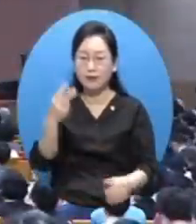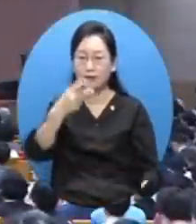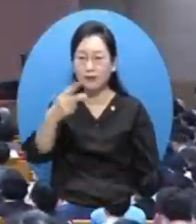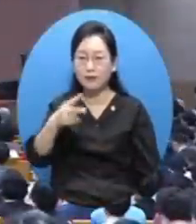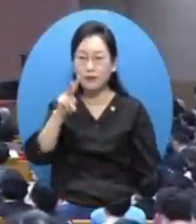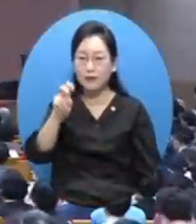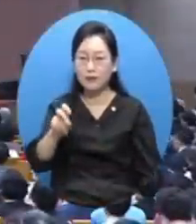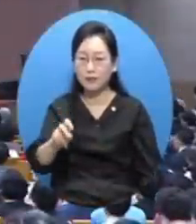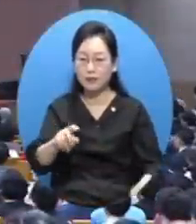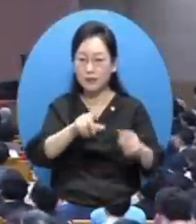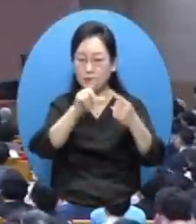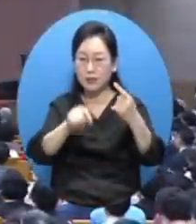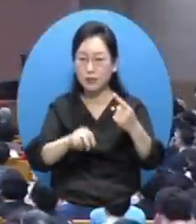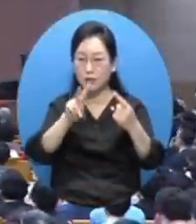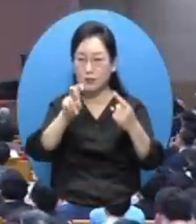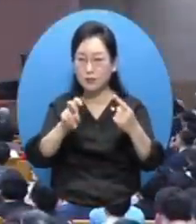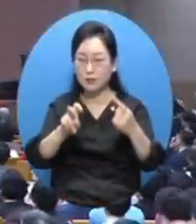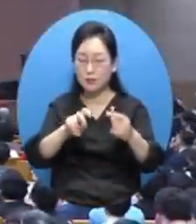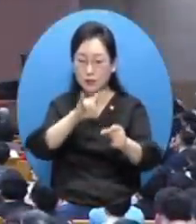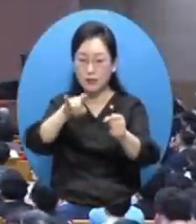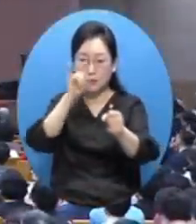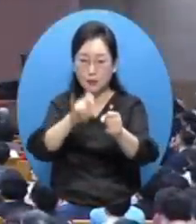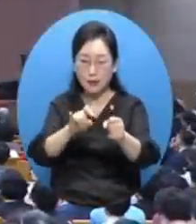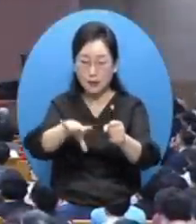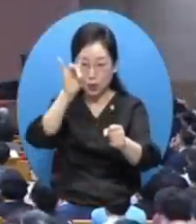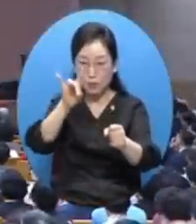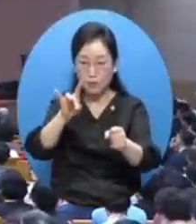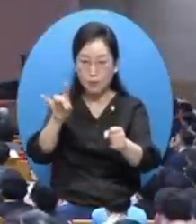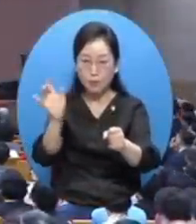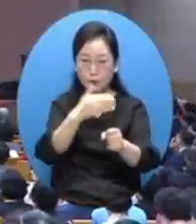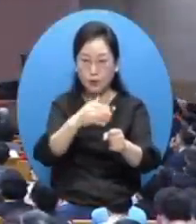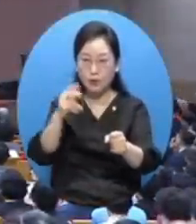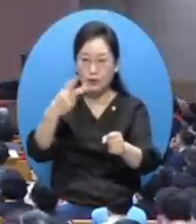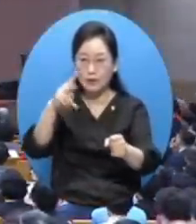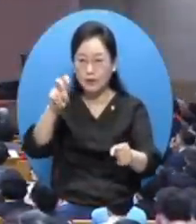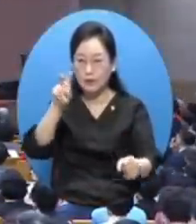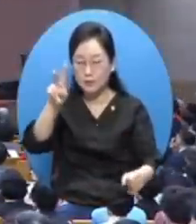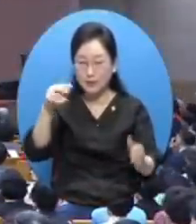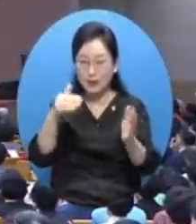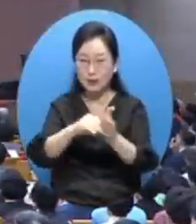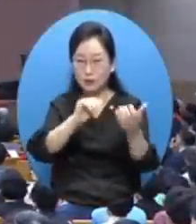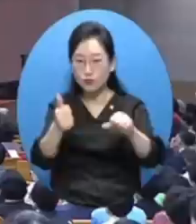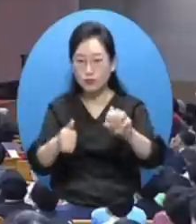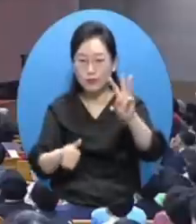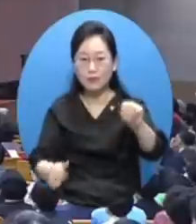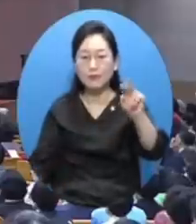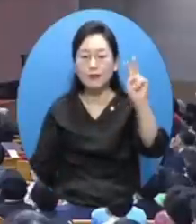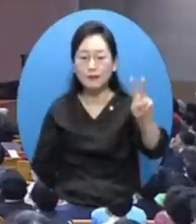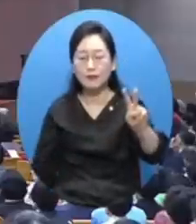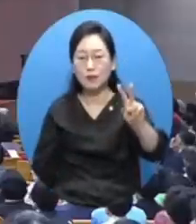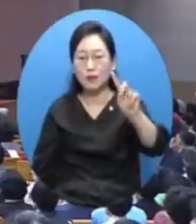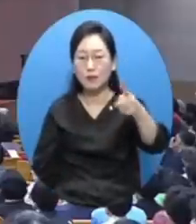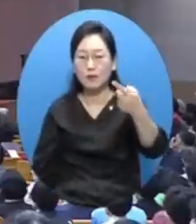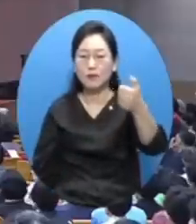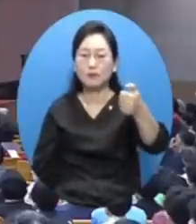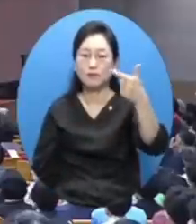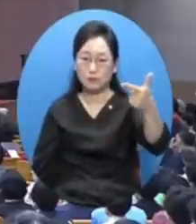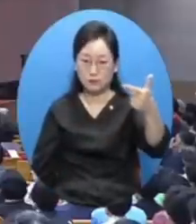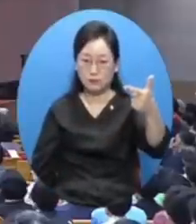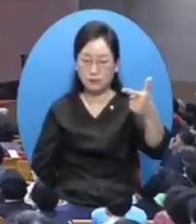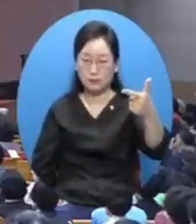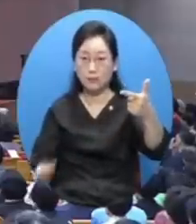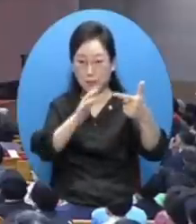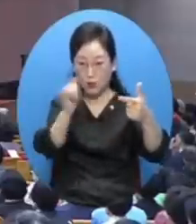2020년 1월 20일 국내 최초로 감염자가 발생한 이후 2022년 말까지 코로나로 죽은 사람이 3만